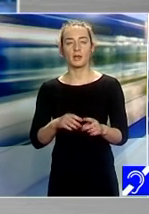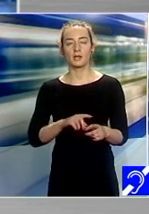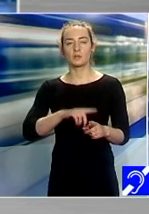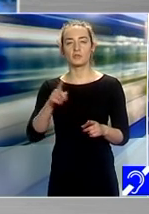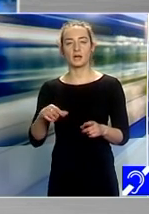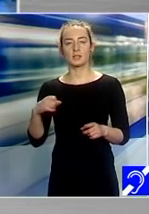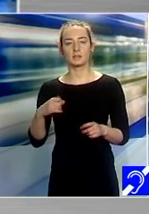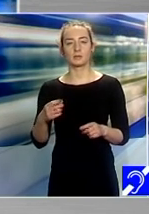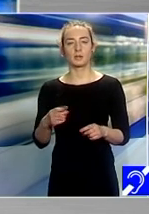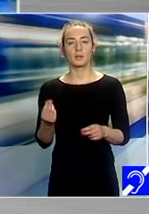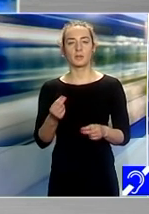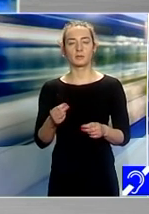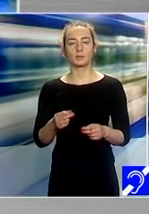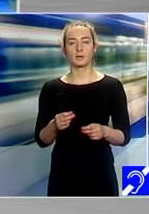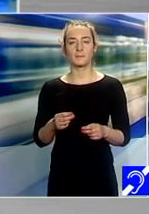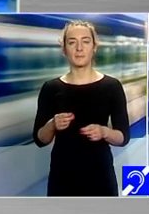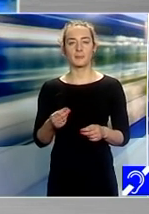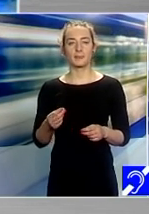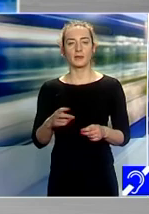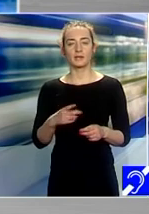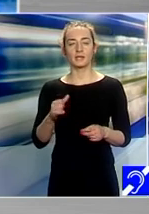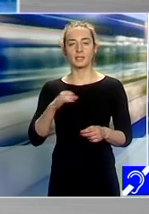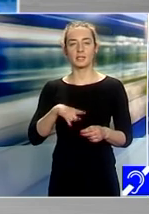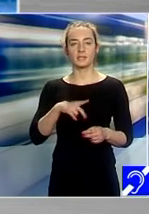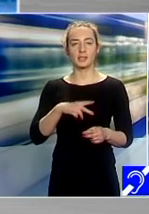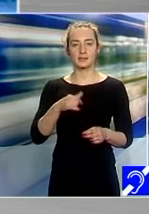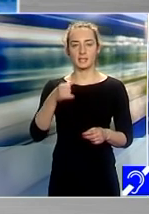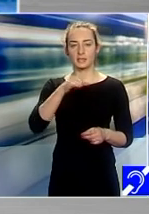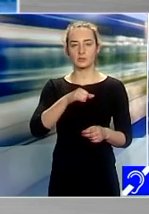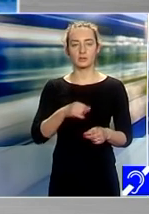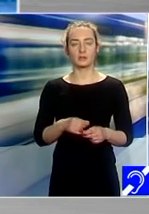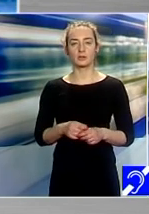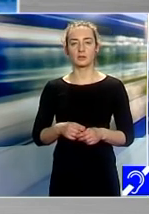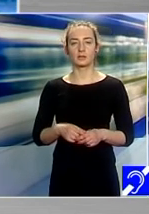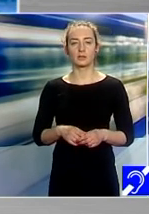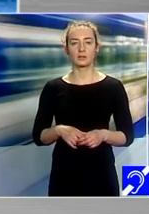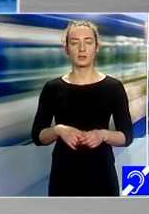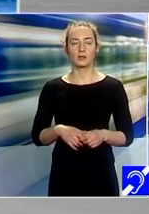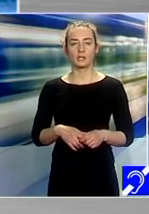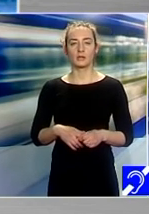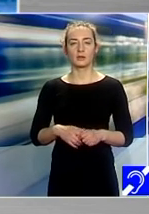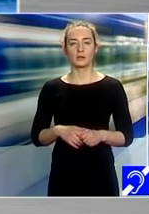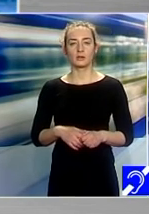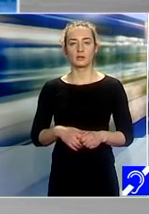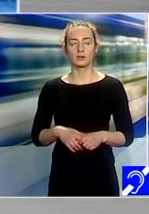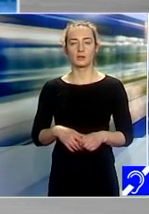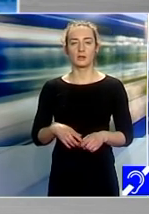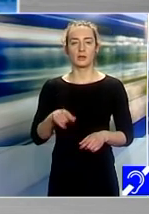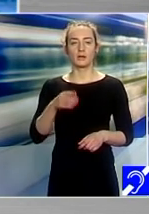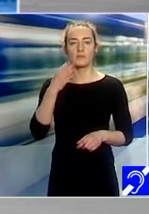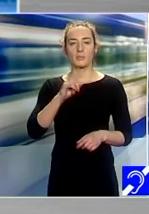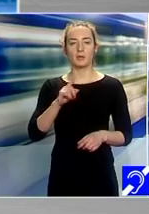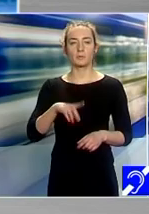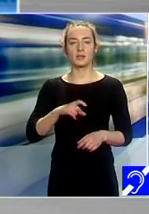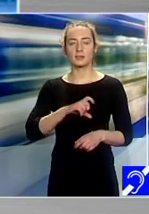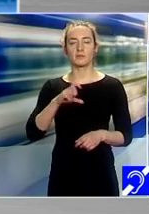de multe ori este o aberație. Și este o aberație de ce? Pentru că femeia aia nu e cu nimic vinovată că ea a avut un cancer. la unul dintre sâni și că pe